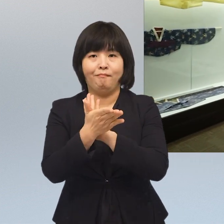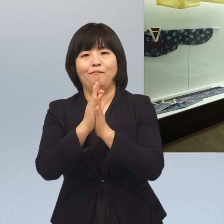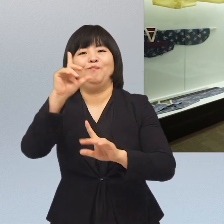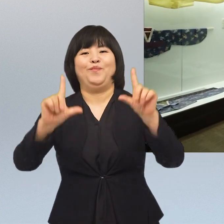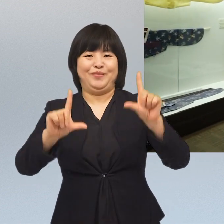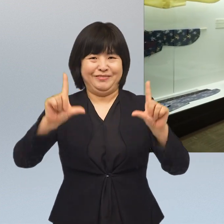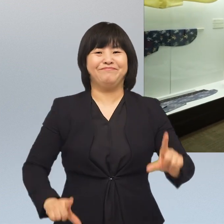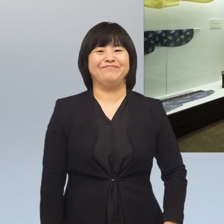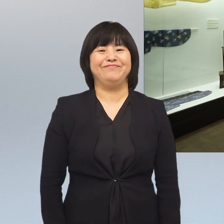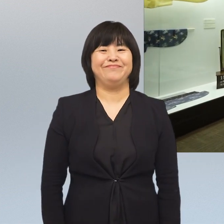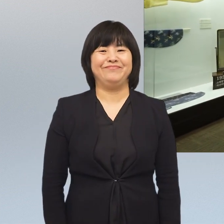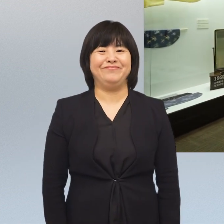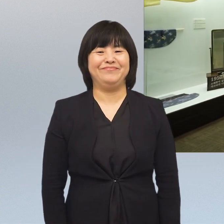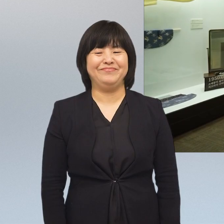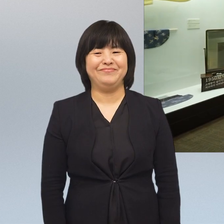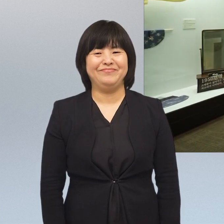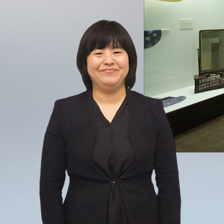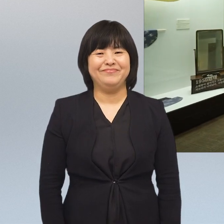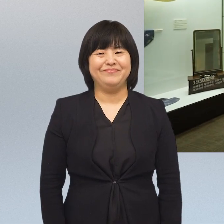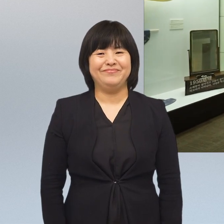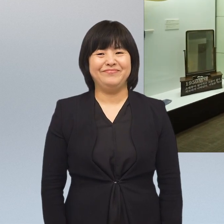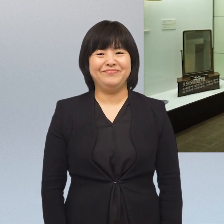실용적으로 변화했던 것이다.